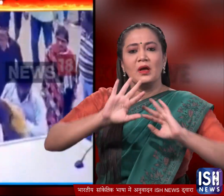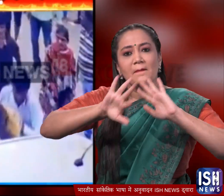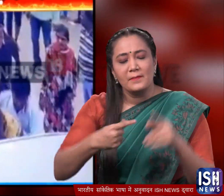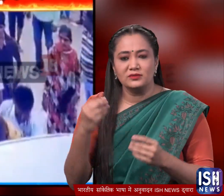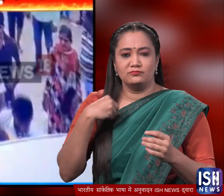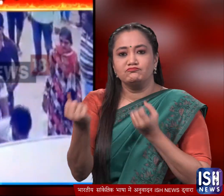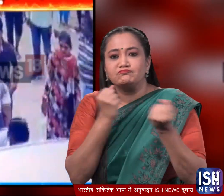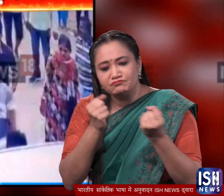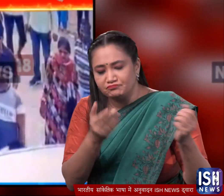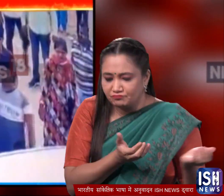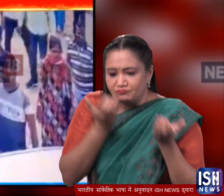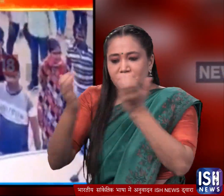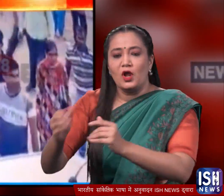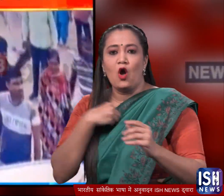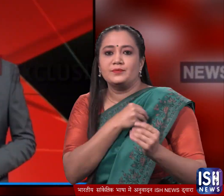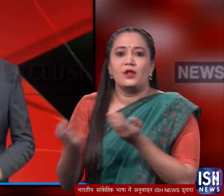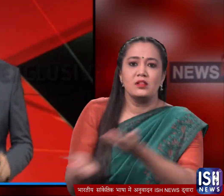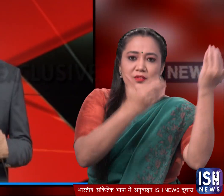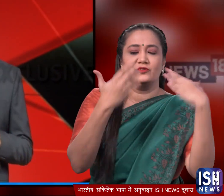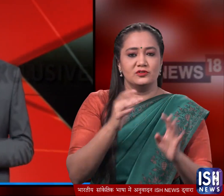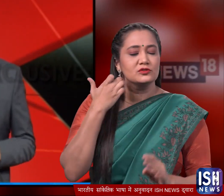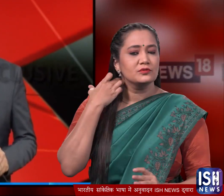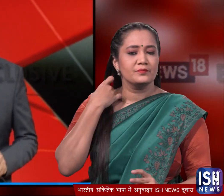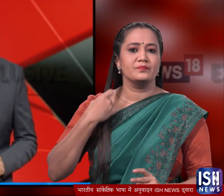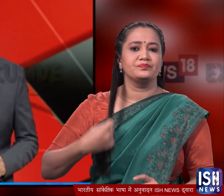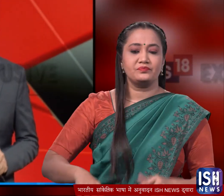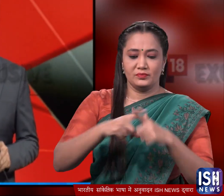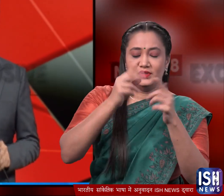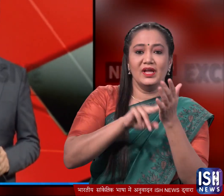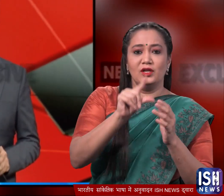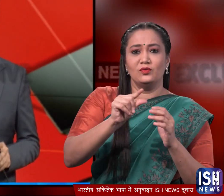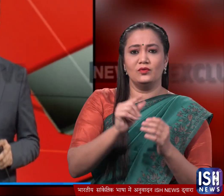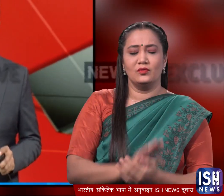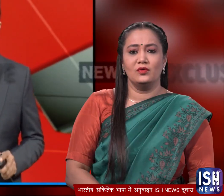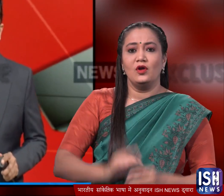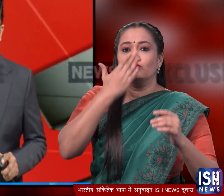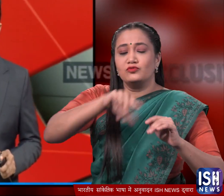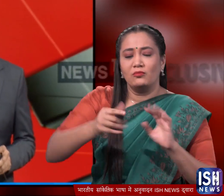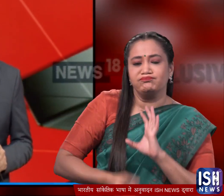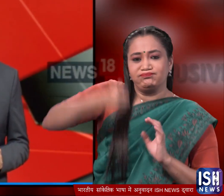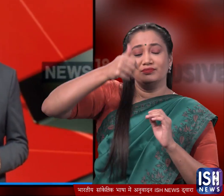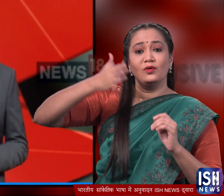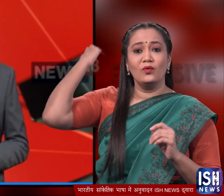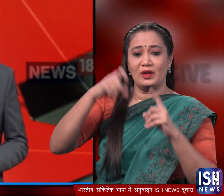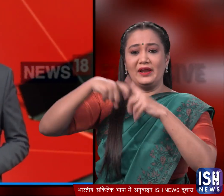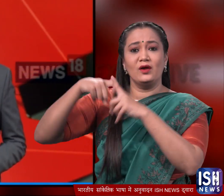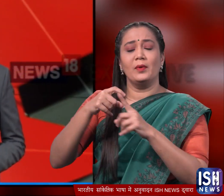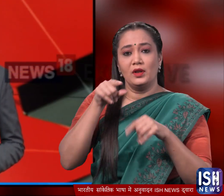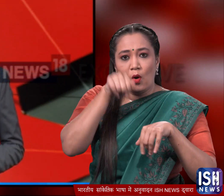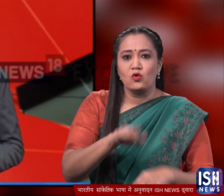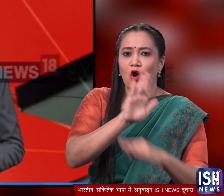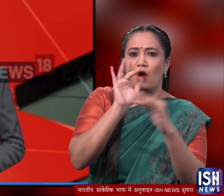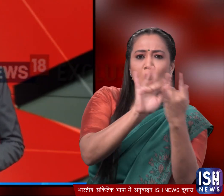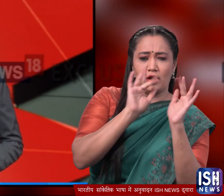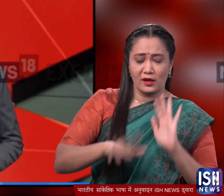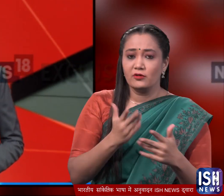बाद उसे गाड़ी की मदद से अस्पताल भिजवा दिया गया। खबर है कि जेएनयू छात्र संघ के पूर्व अध्यक्ष और लेफ्ट नेता कन्हैया कुमार कांग्रेस के संपर्क में है।